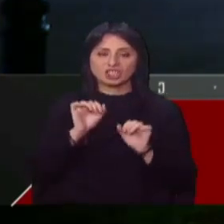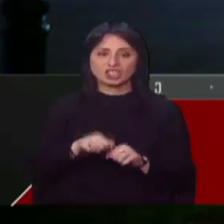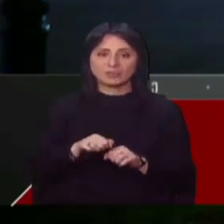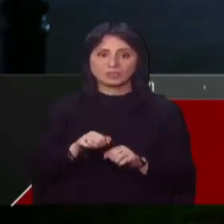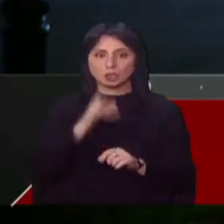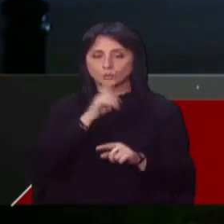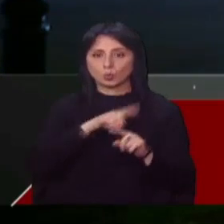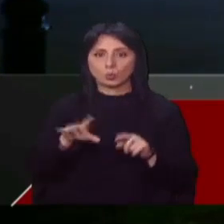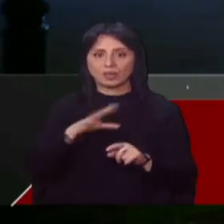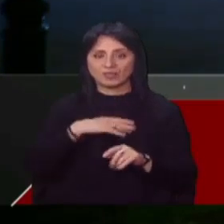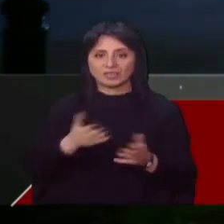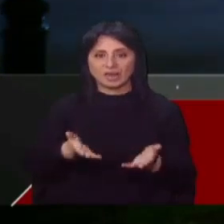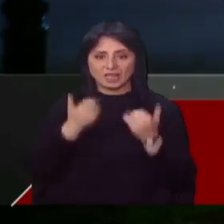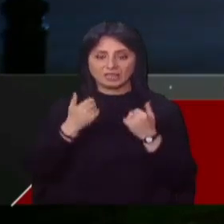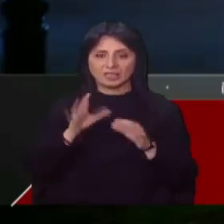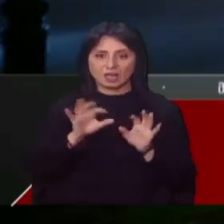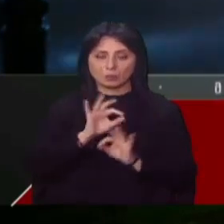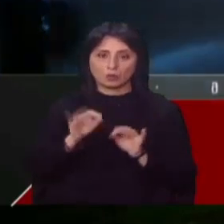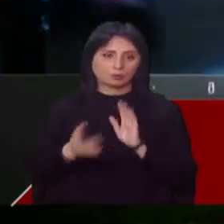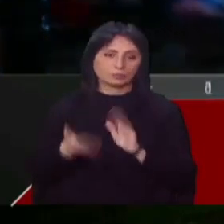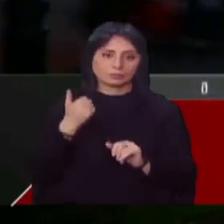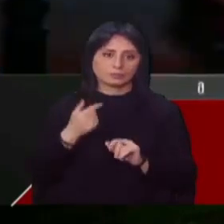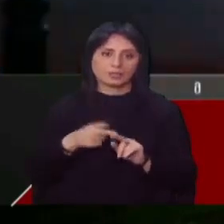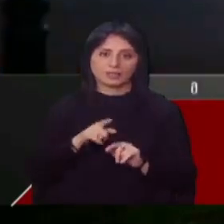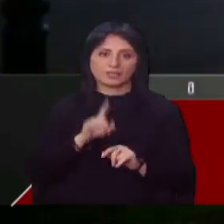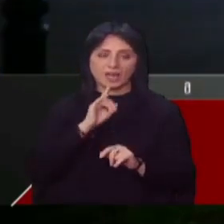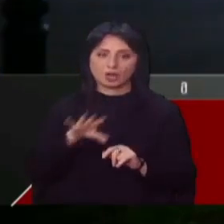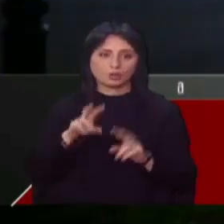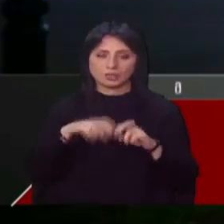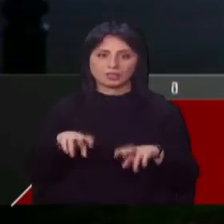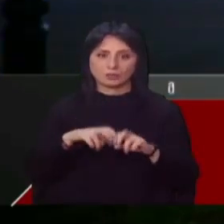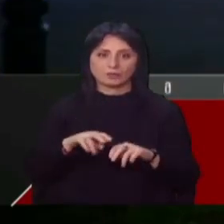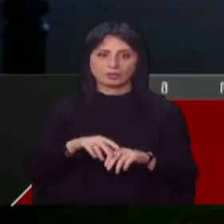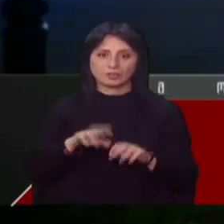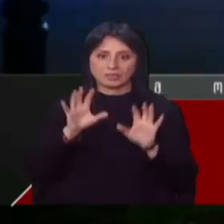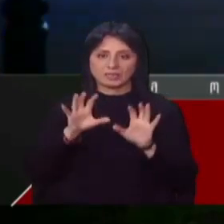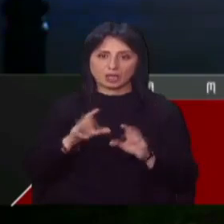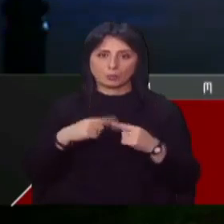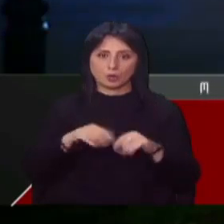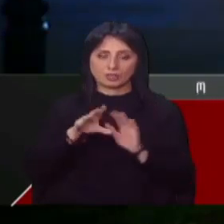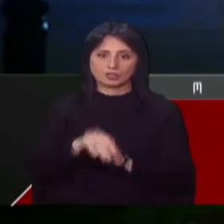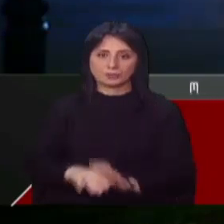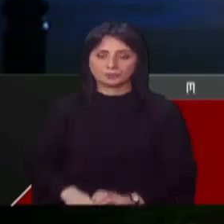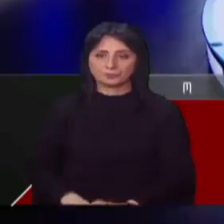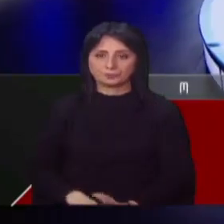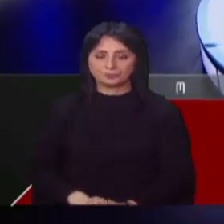შეიძლება დროულად იქნას გატანილი აღნიშნული კანონპროექტი და იგი არ იქნას განხილული საკანონმდებლო